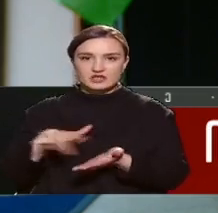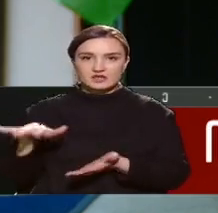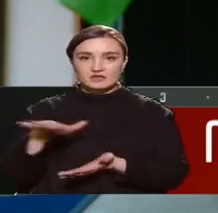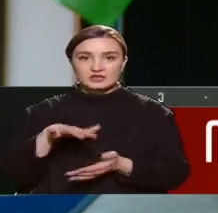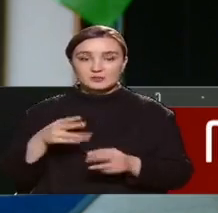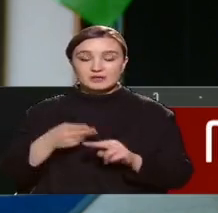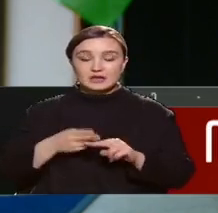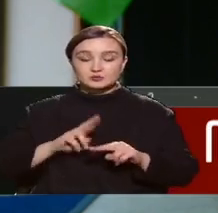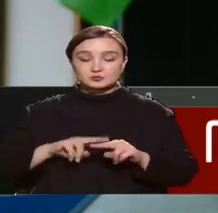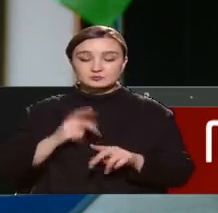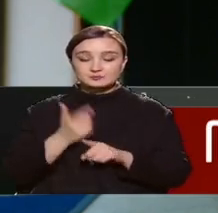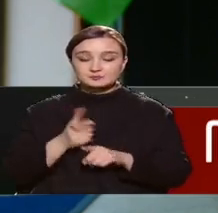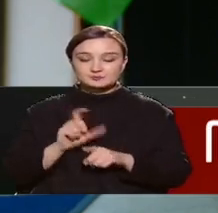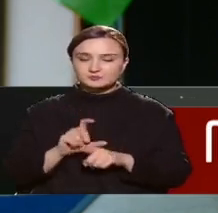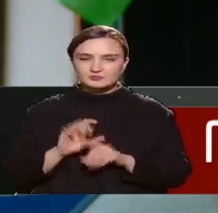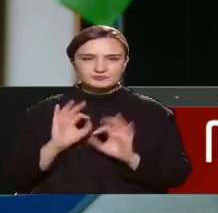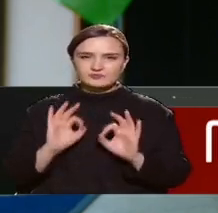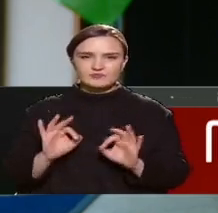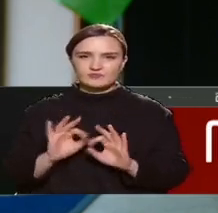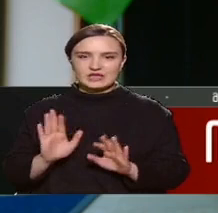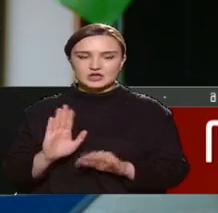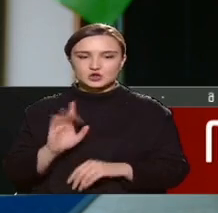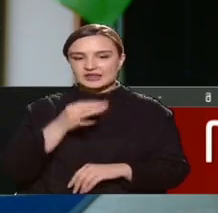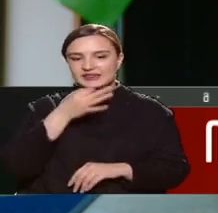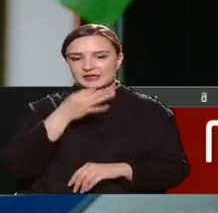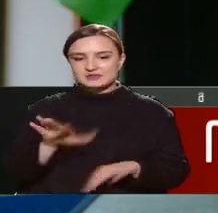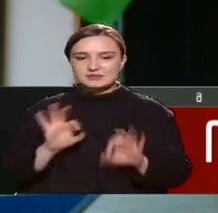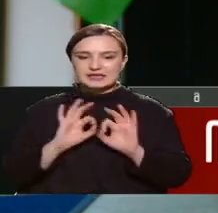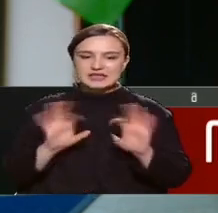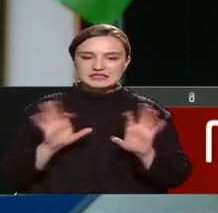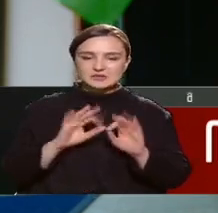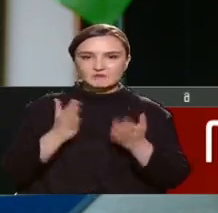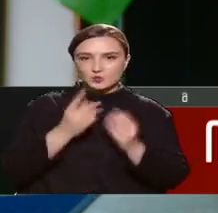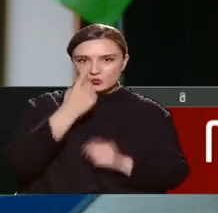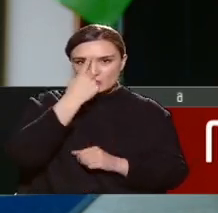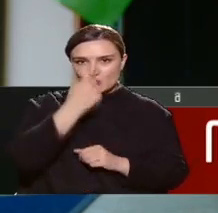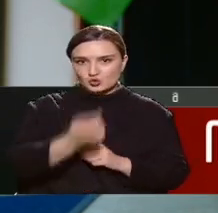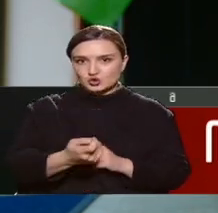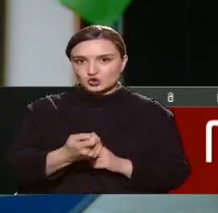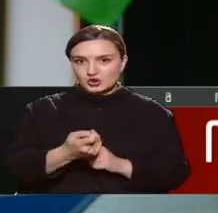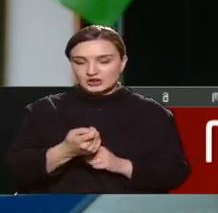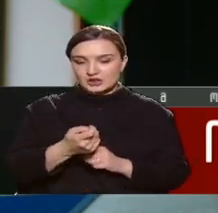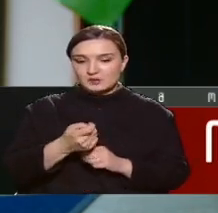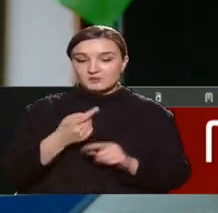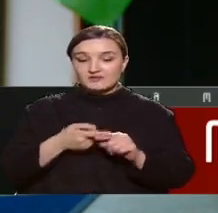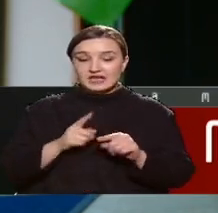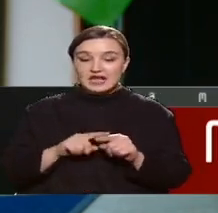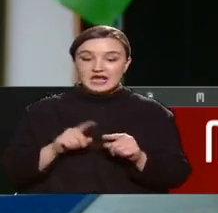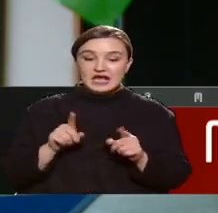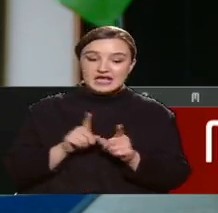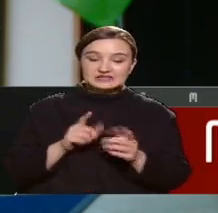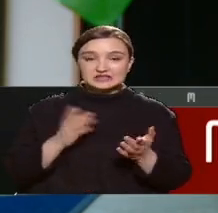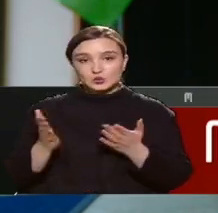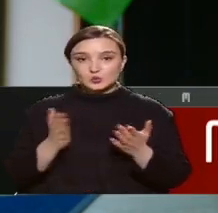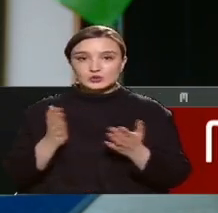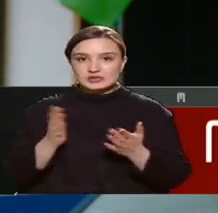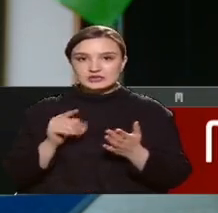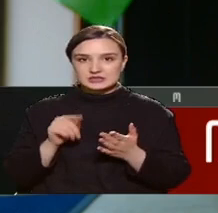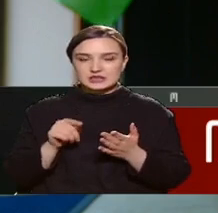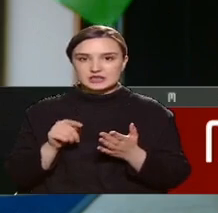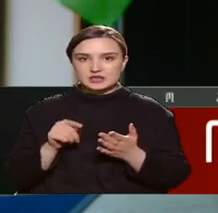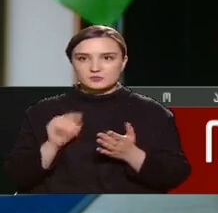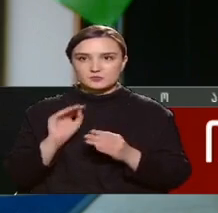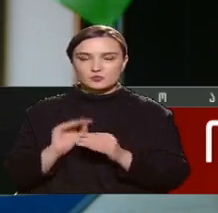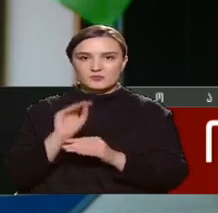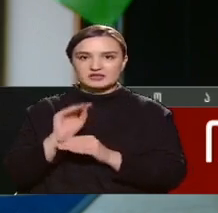Amitom, zalian are adecvatul ikneba, nebismeri, gans hadeba, tu moțodeba, romelic, ase tu ise, gazdis, alba